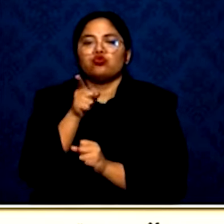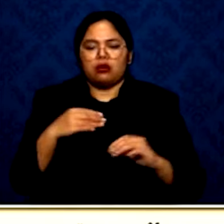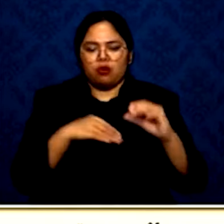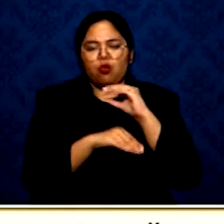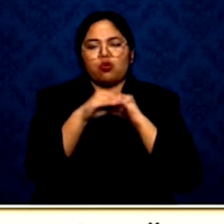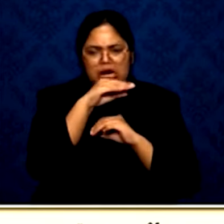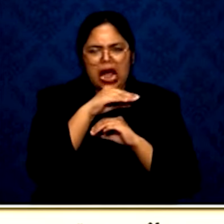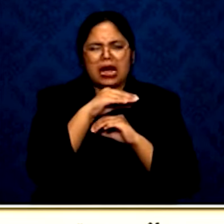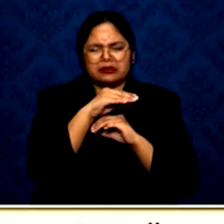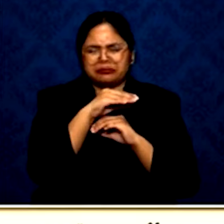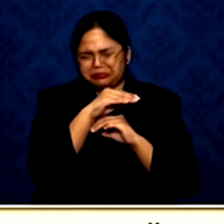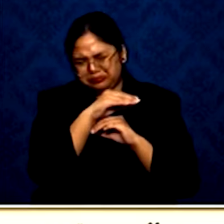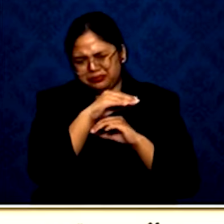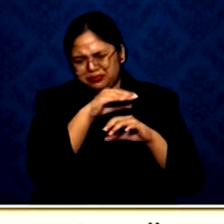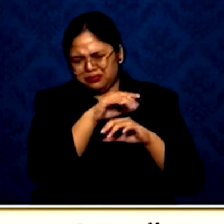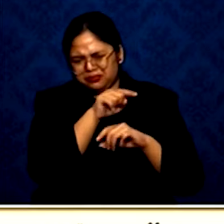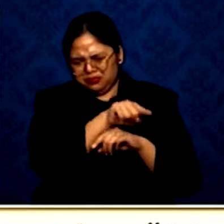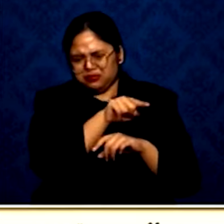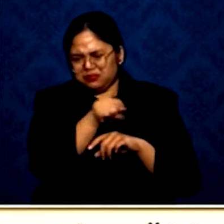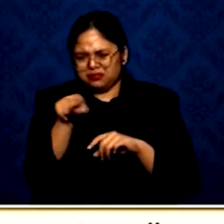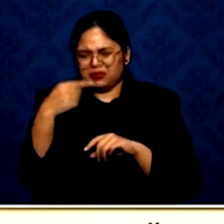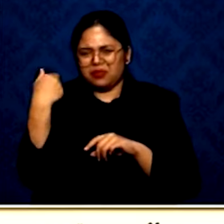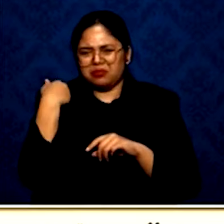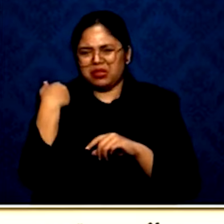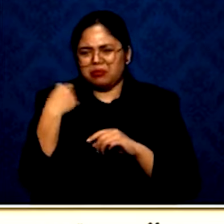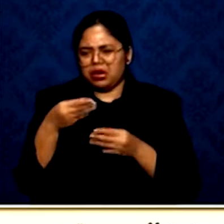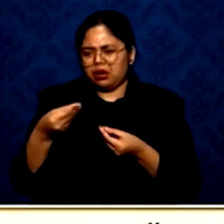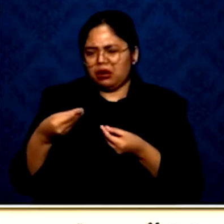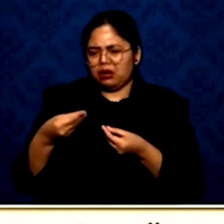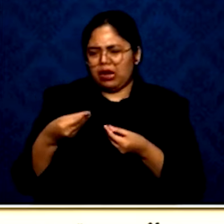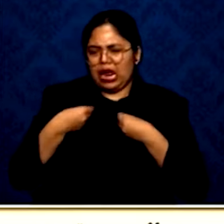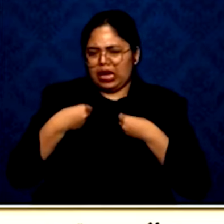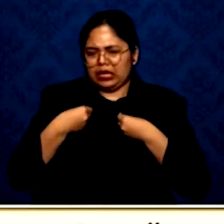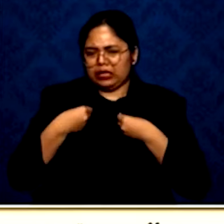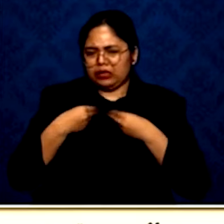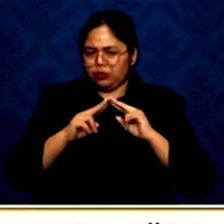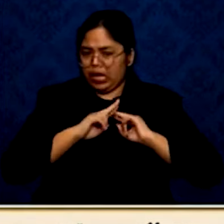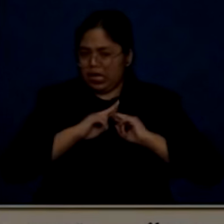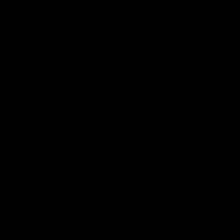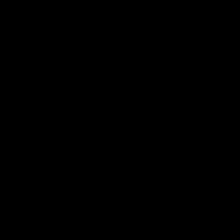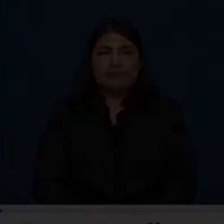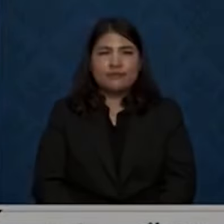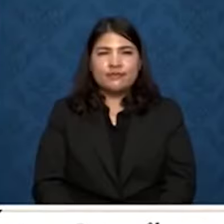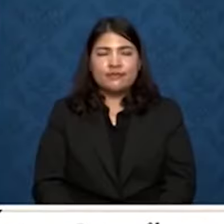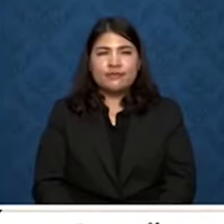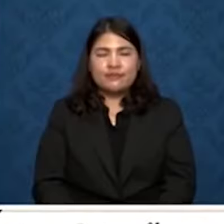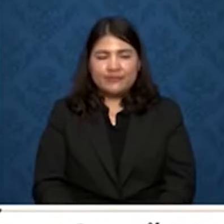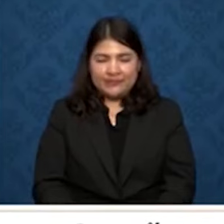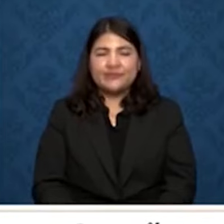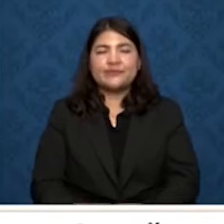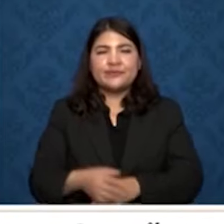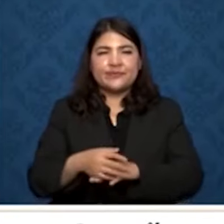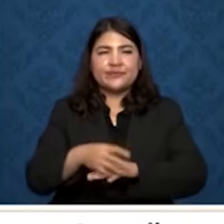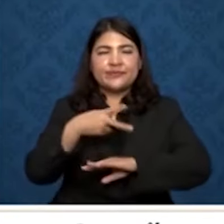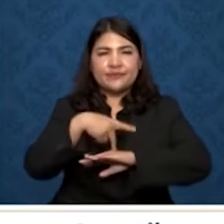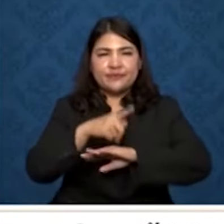รๆครับคือมเหมือนมาตั้งโครงการให้ตัเองหรอเปลาพูหอเปล่าแล้ฟองไม่ได้นะครัสภาธิคลบก็ผมใน